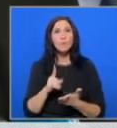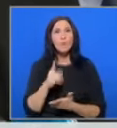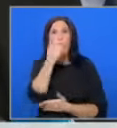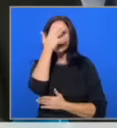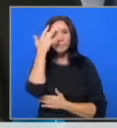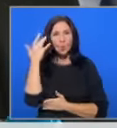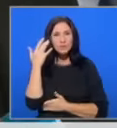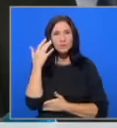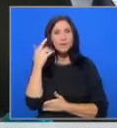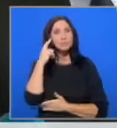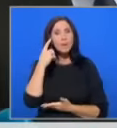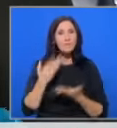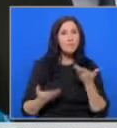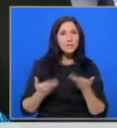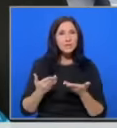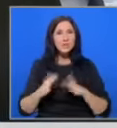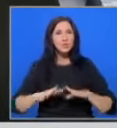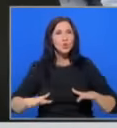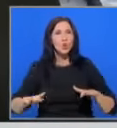помисля, да преценя ситуацията,